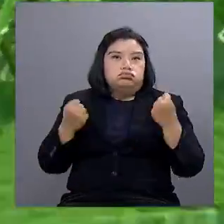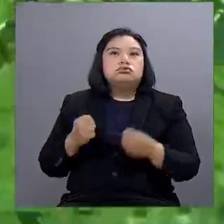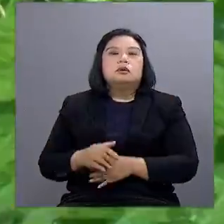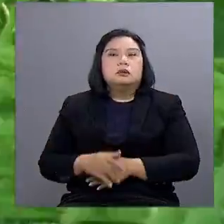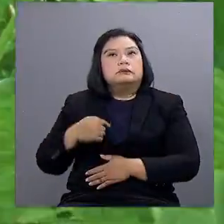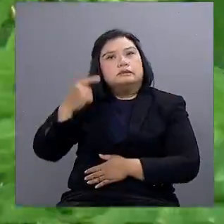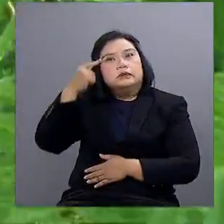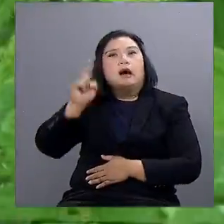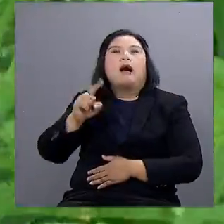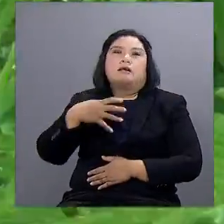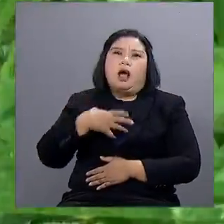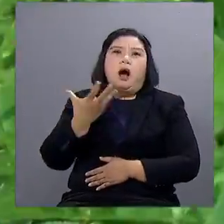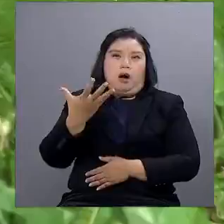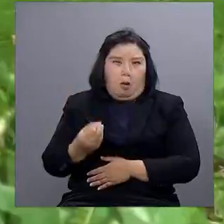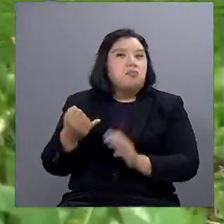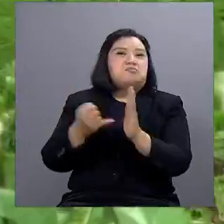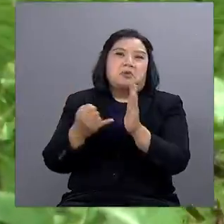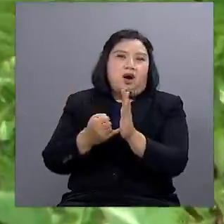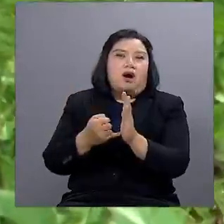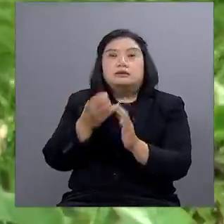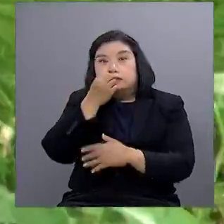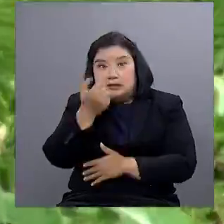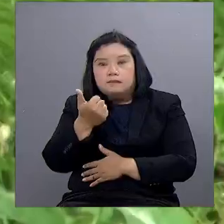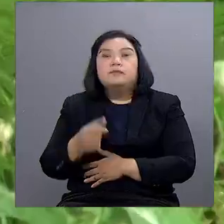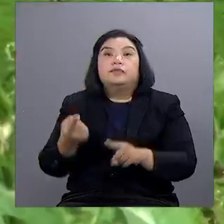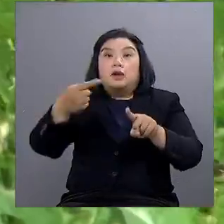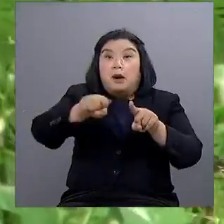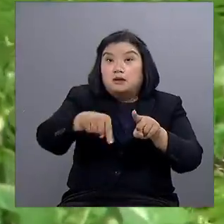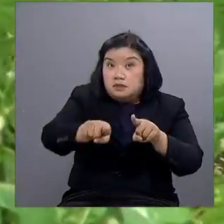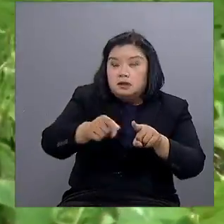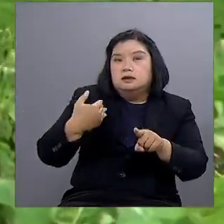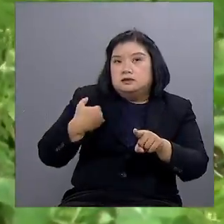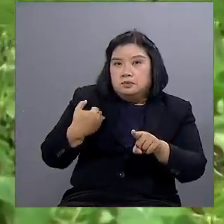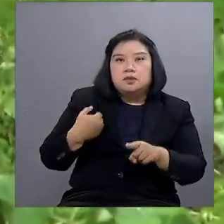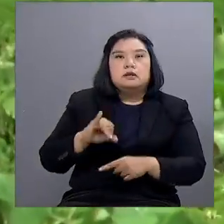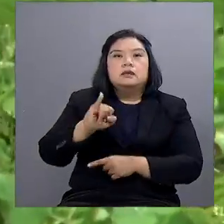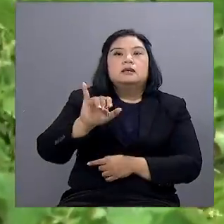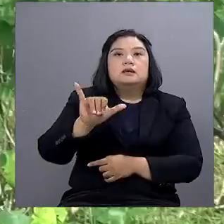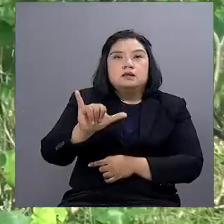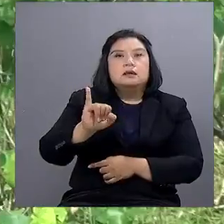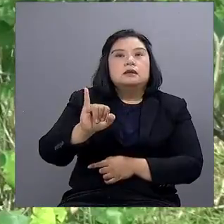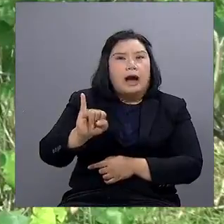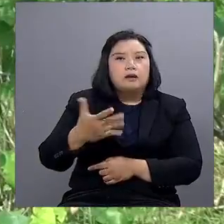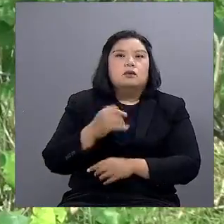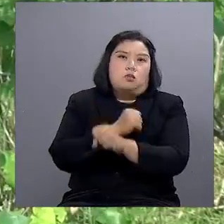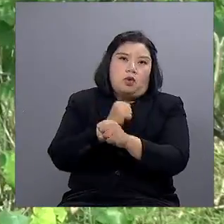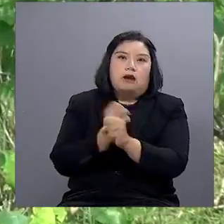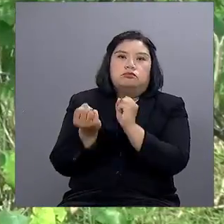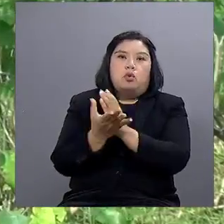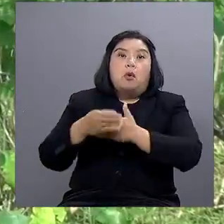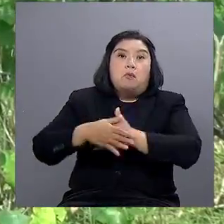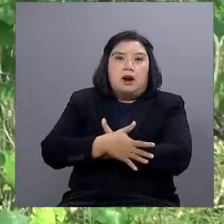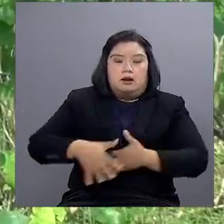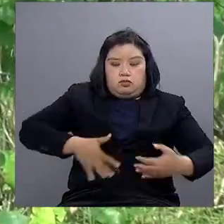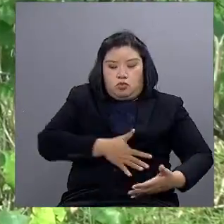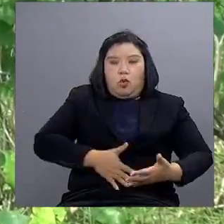จะลดน้ำหนักด้วยนะครับส่วนยอดตำลึงก็มีเส้นใยที่ช่วยลดอัตราเสี่ยงต่อการเกิดโรคมะเร็งกระเพาะอาหารได้อีกด้วยถือว่